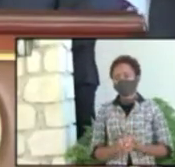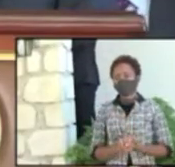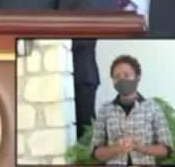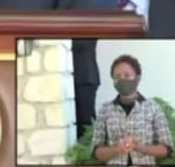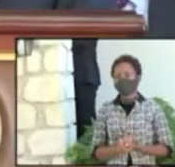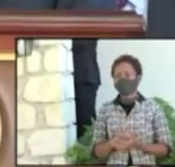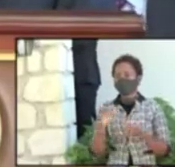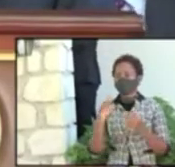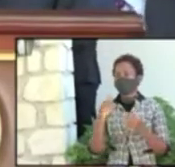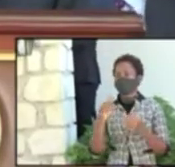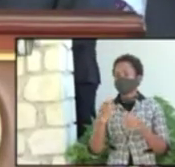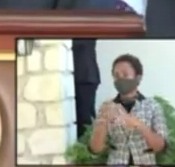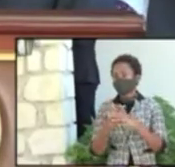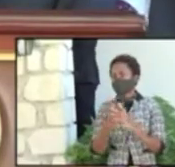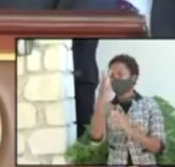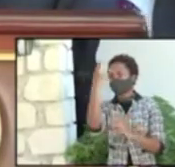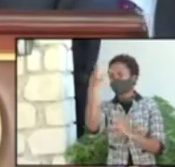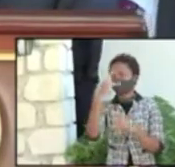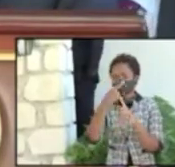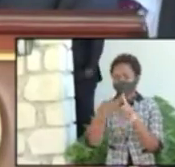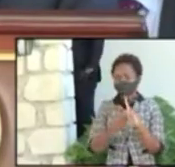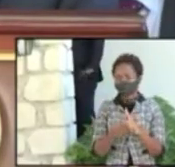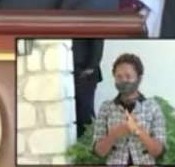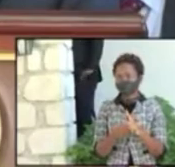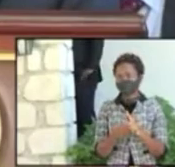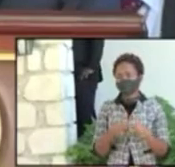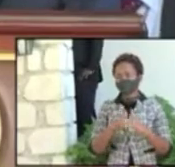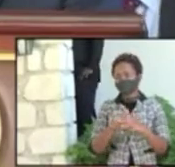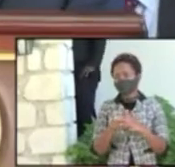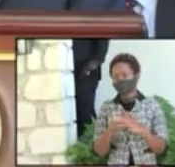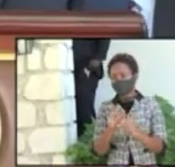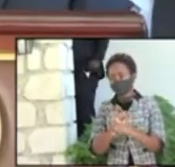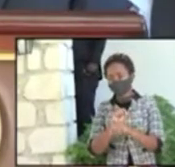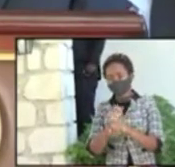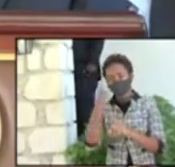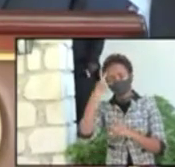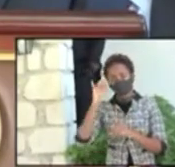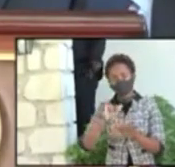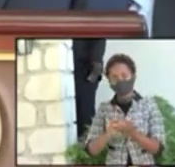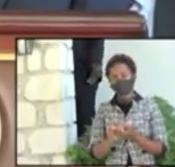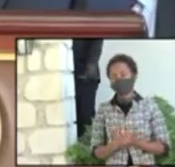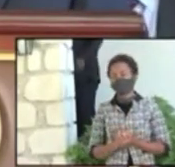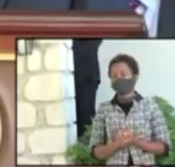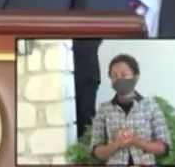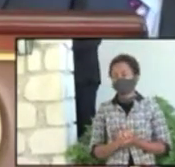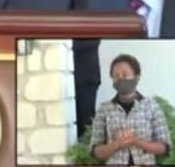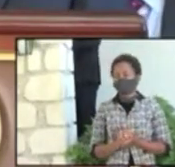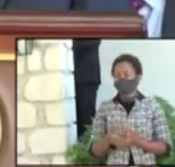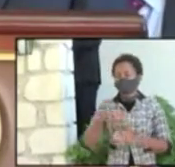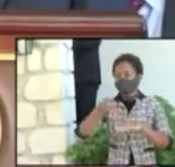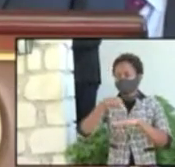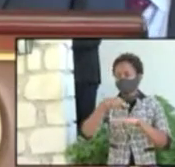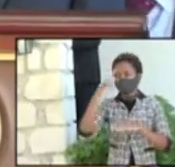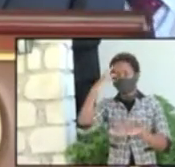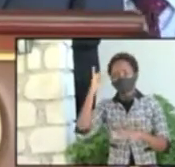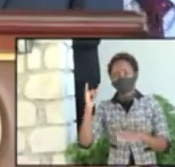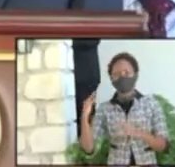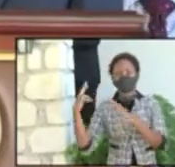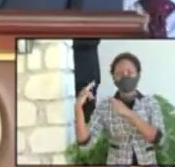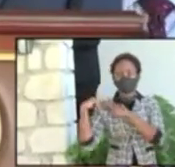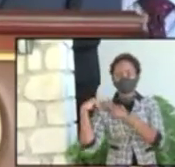Depuis 2 mois, il y a une grosse campagne qui est lancée. Et presse nationale d'Haïti lui-même, dans la